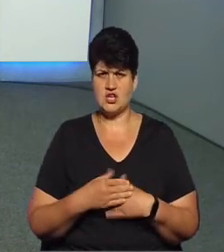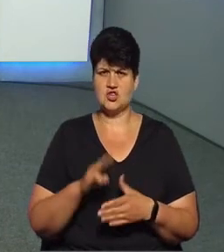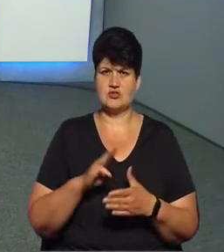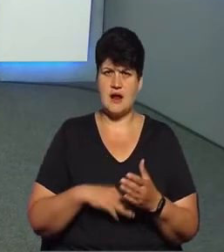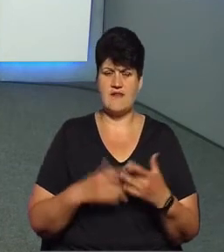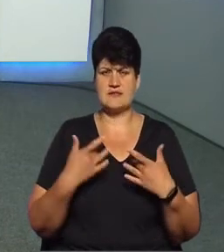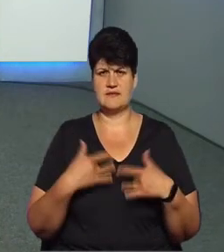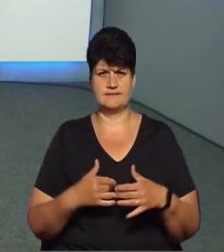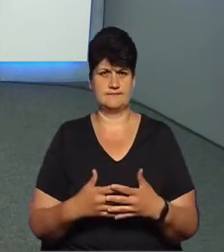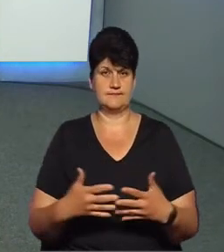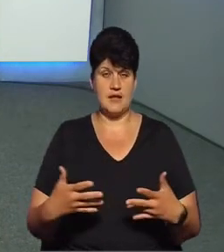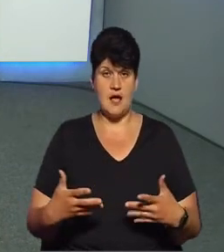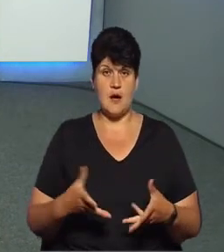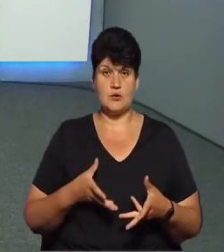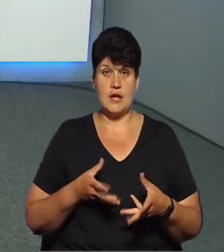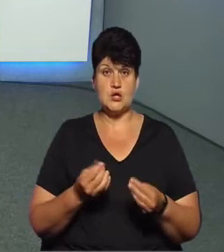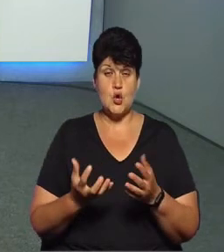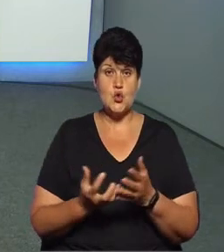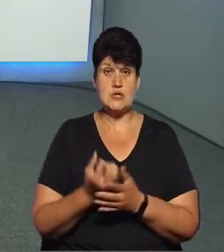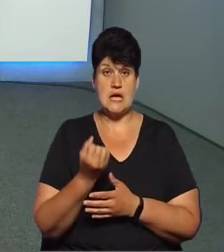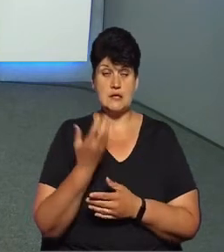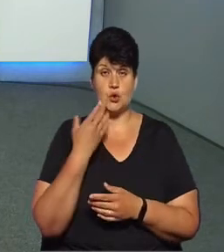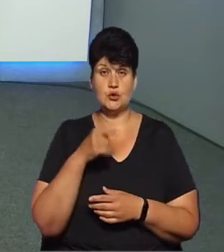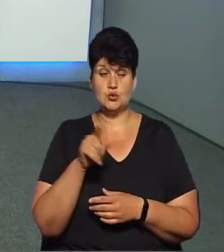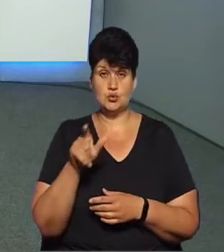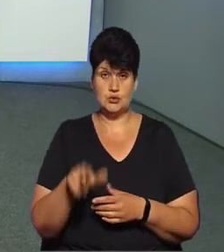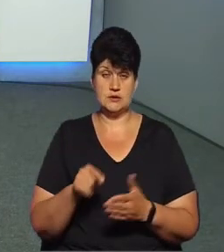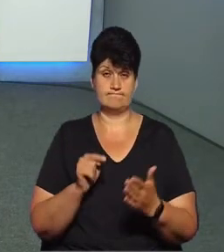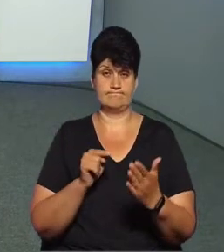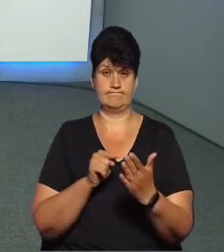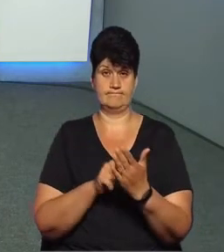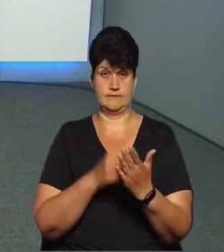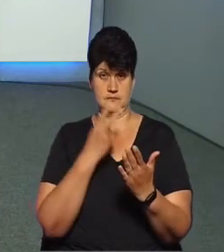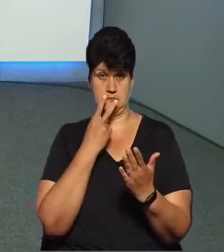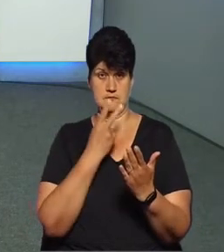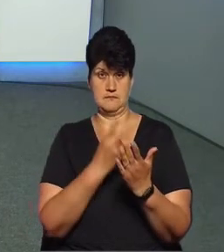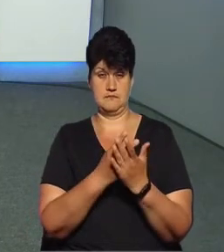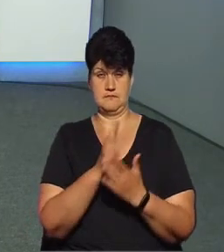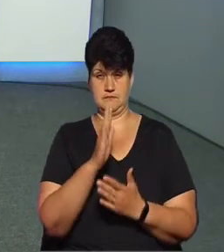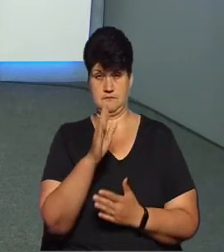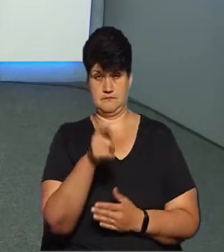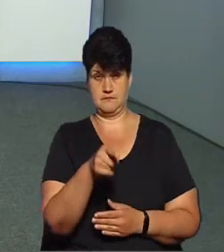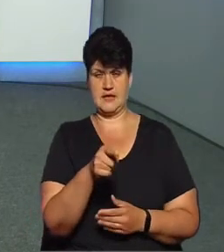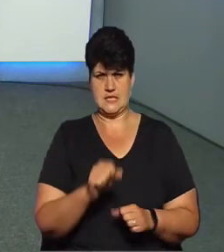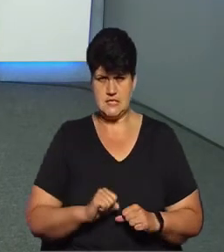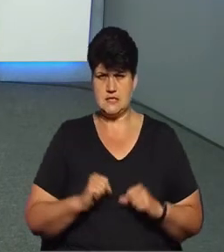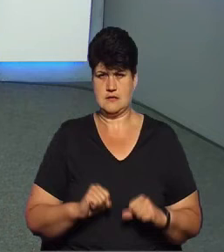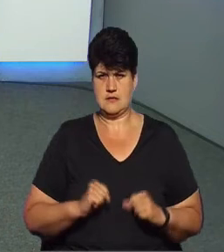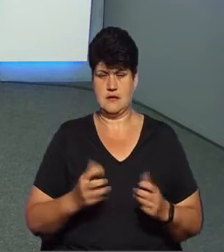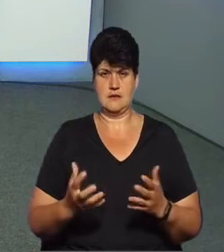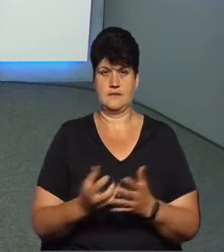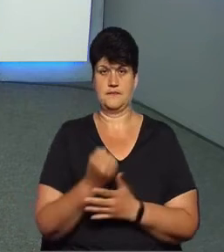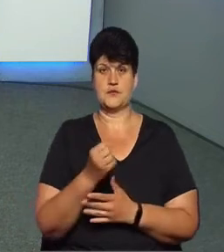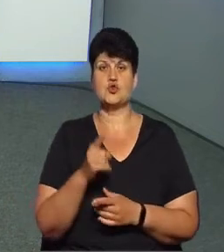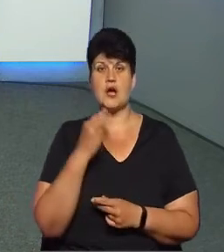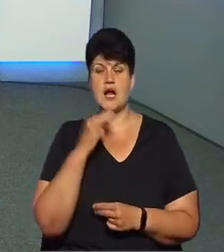мотивація досягнення – це тоді, коли людина ставить перед собою ціль, чи бачить перед собою перспективу і старається її досягнути. Що краще працює? Краще працює, говорять